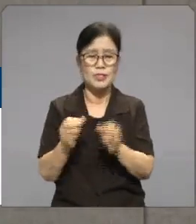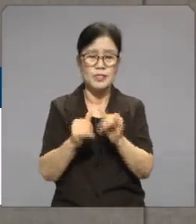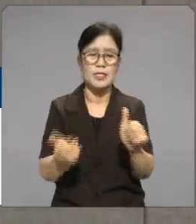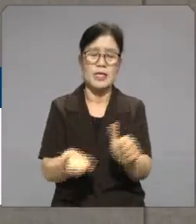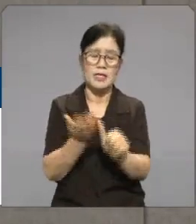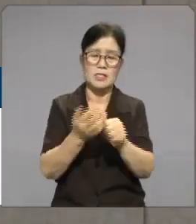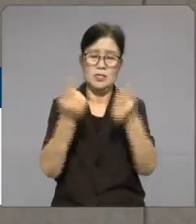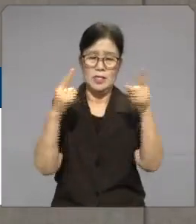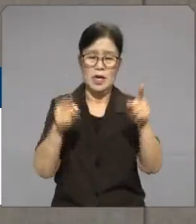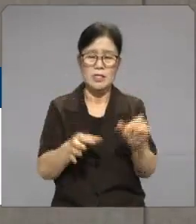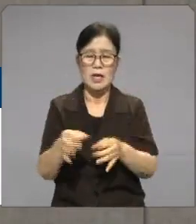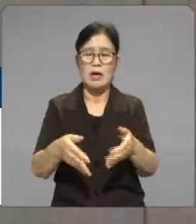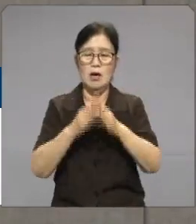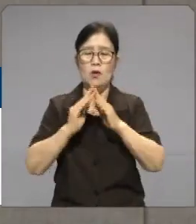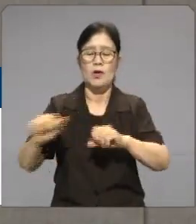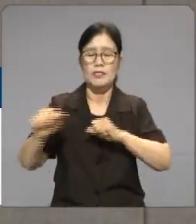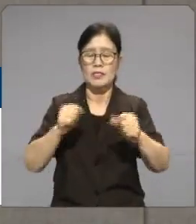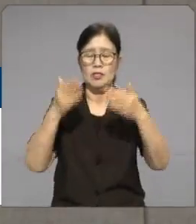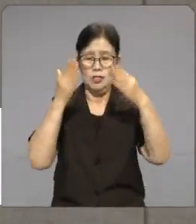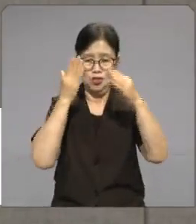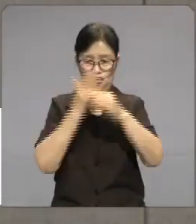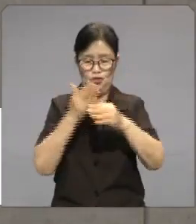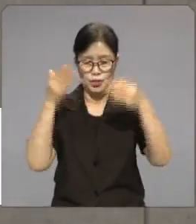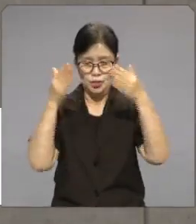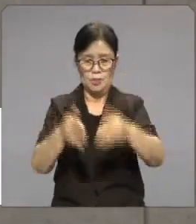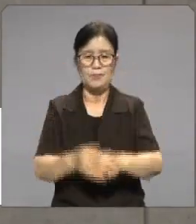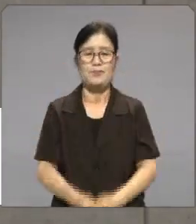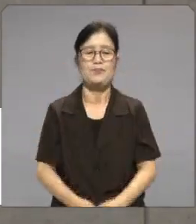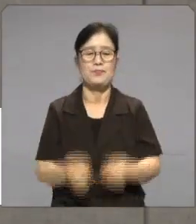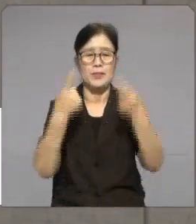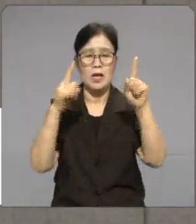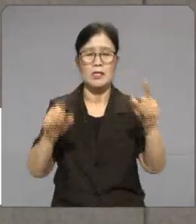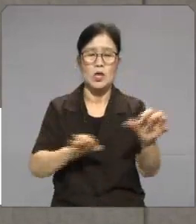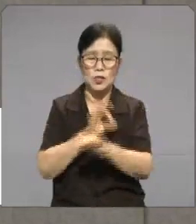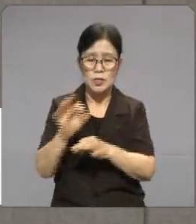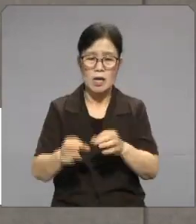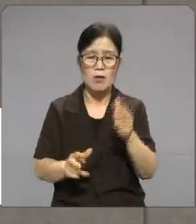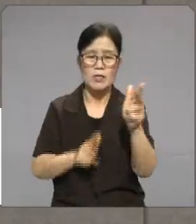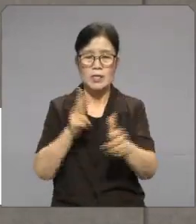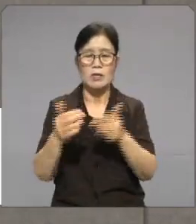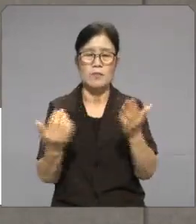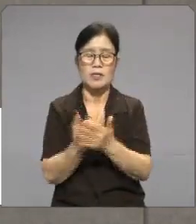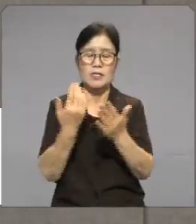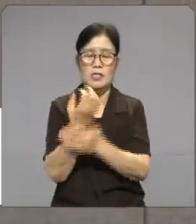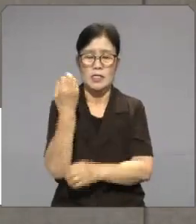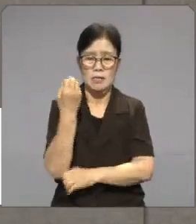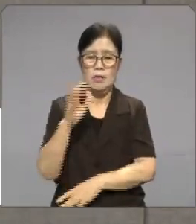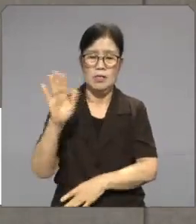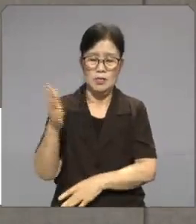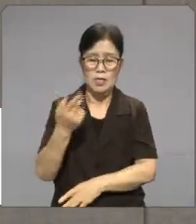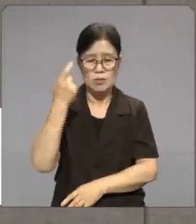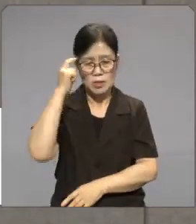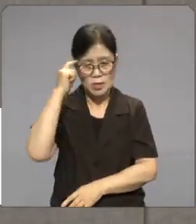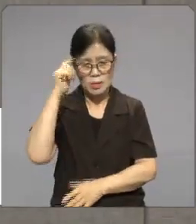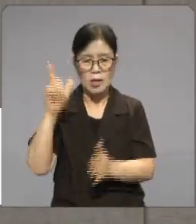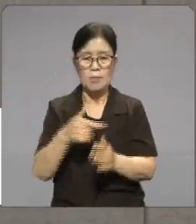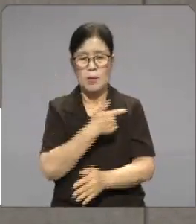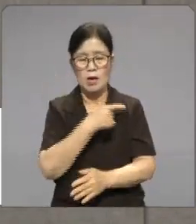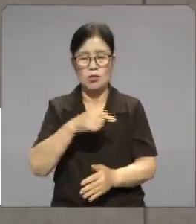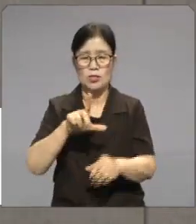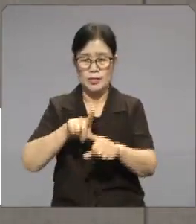대학 창업 활성화에 중점을 두고 있는데 대학이 경제와 산업 발전의 기반이 되는 점을 고려할 때